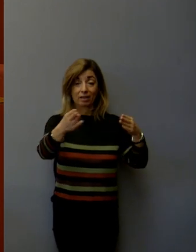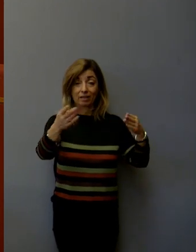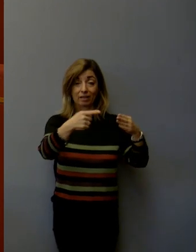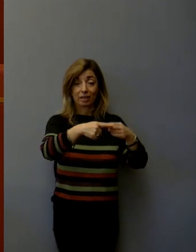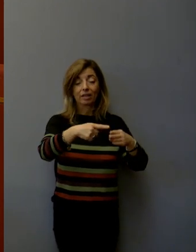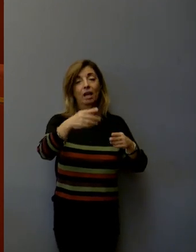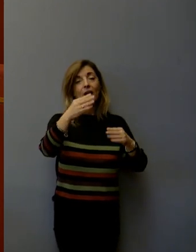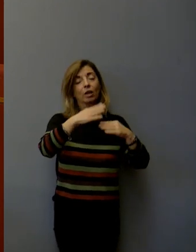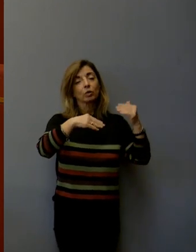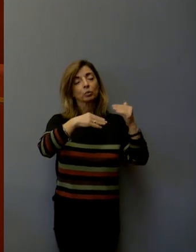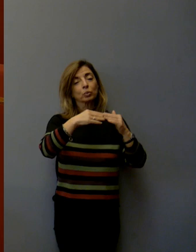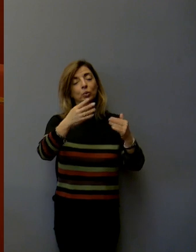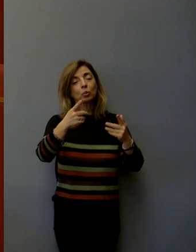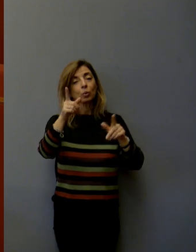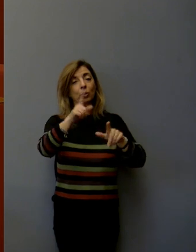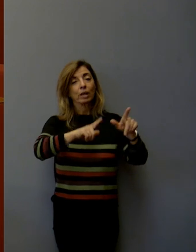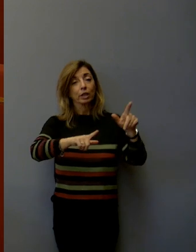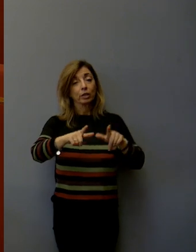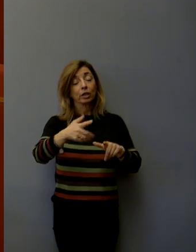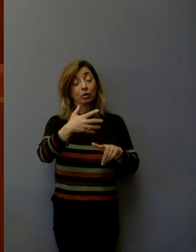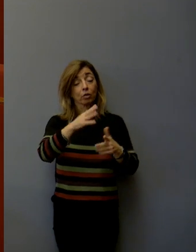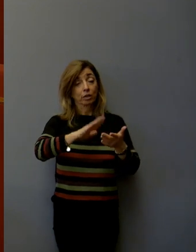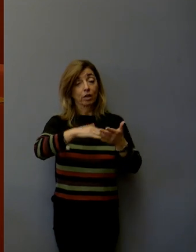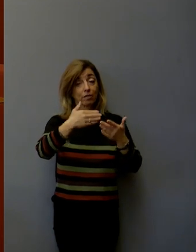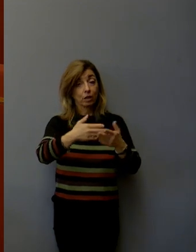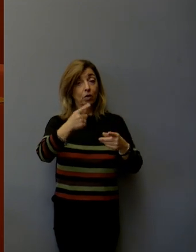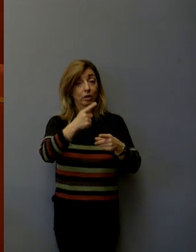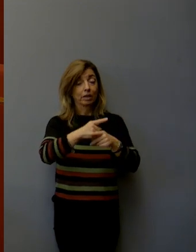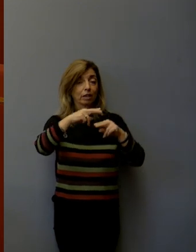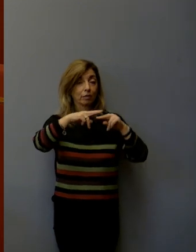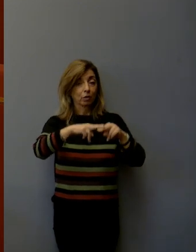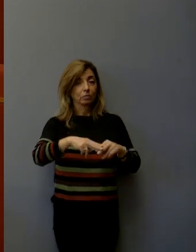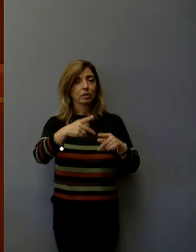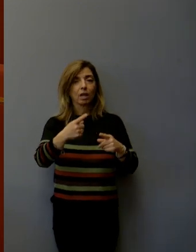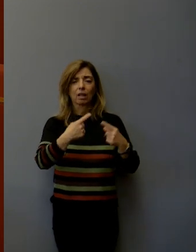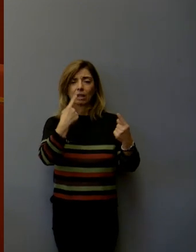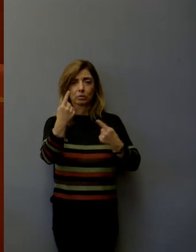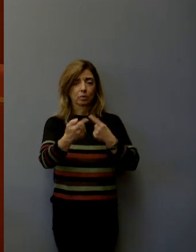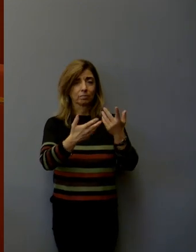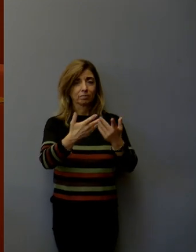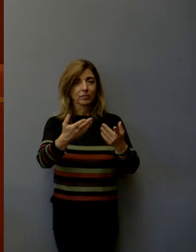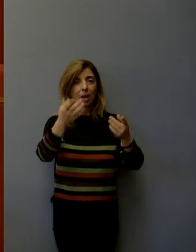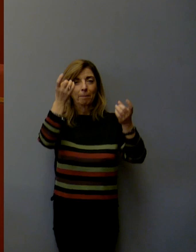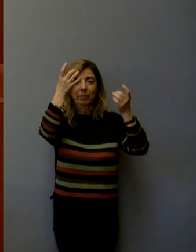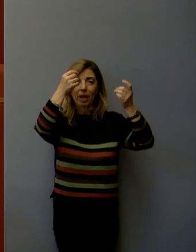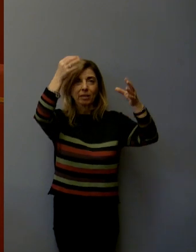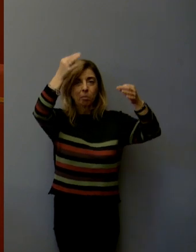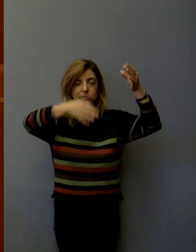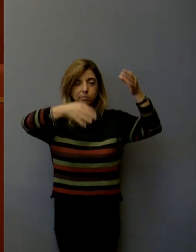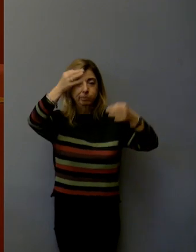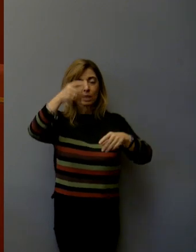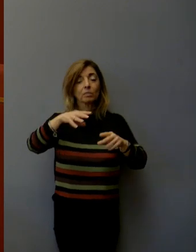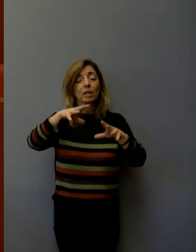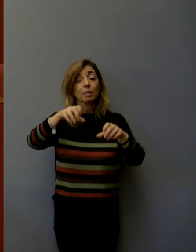turistico da preservare si trova in uno stato grave di degrado con distacco di pietre calcinacci impegnarsi dopo la giunta e saziare